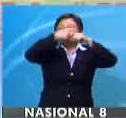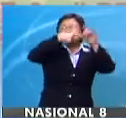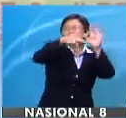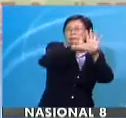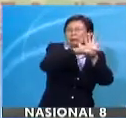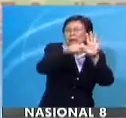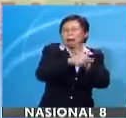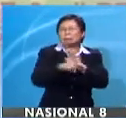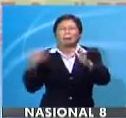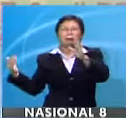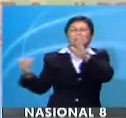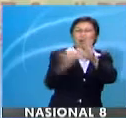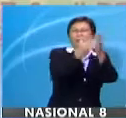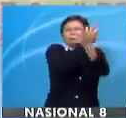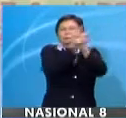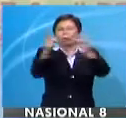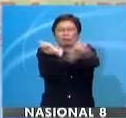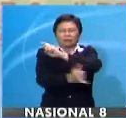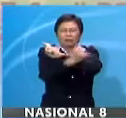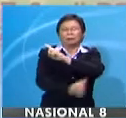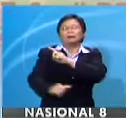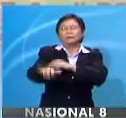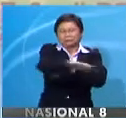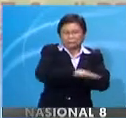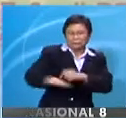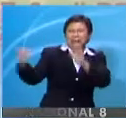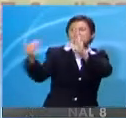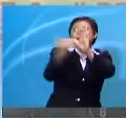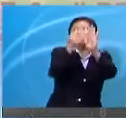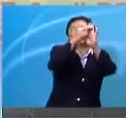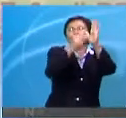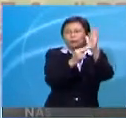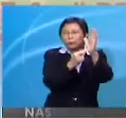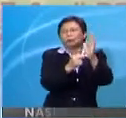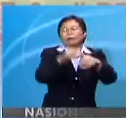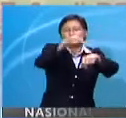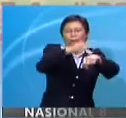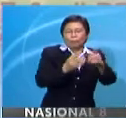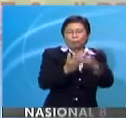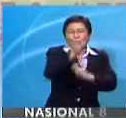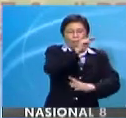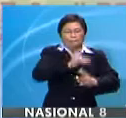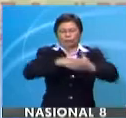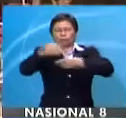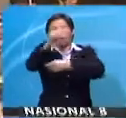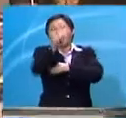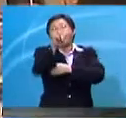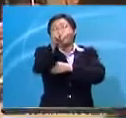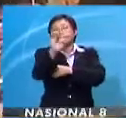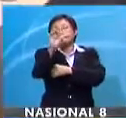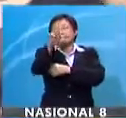jelas melanggar kedaulatan negara serantau. Dan kerana itu, Manila menerusi menteri luarnya Albert F.